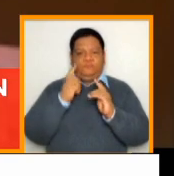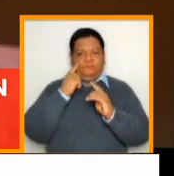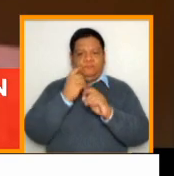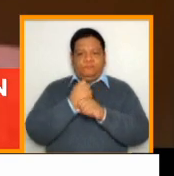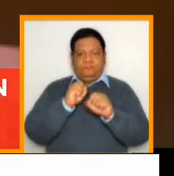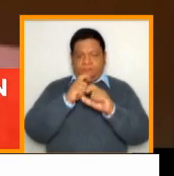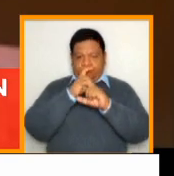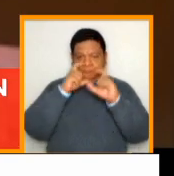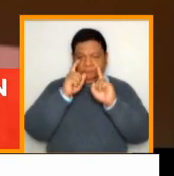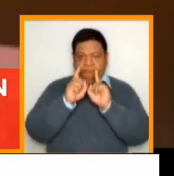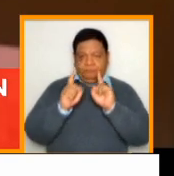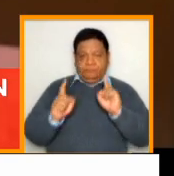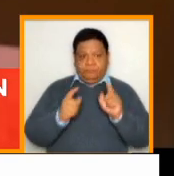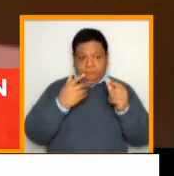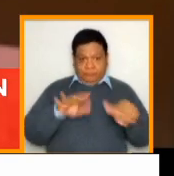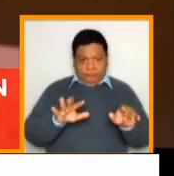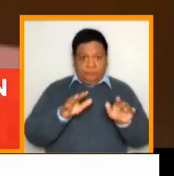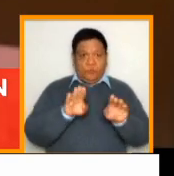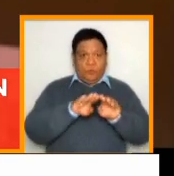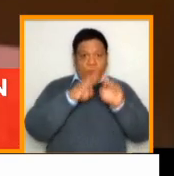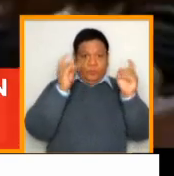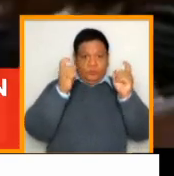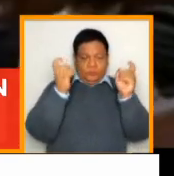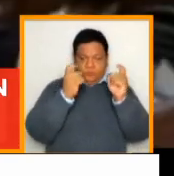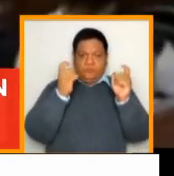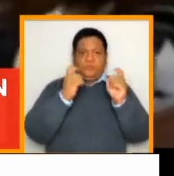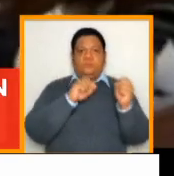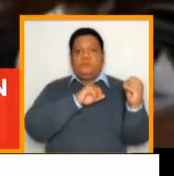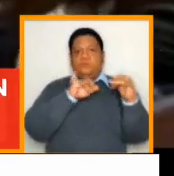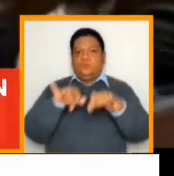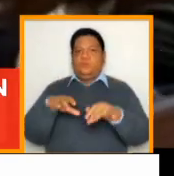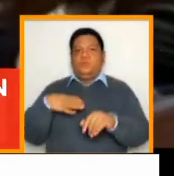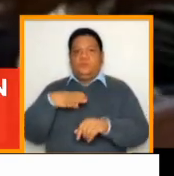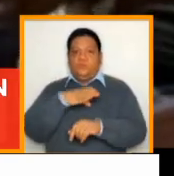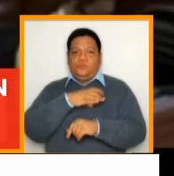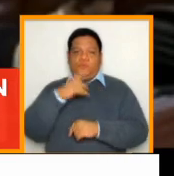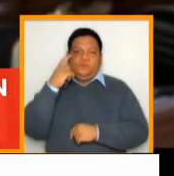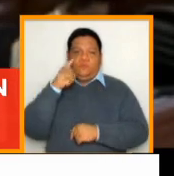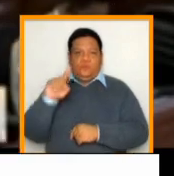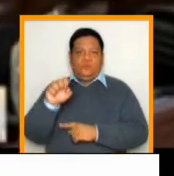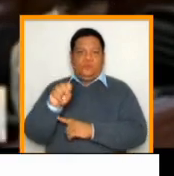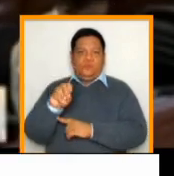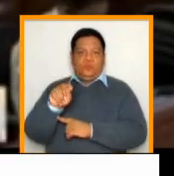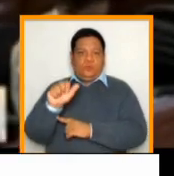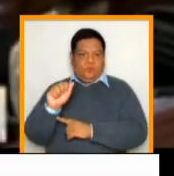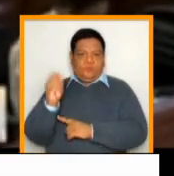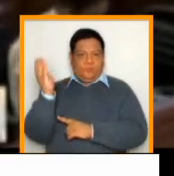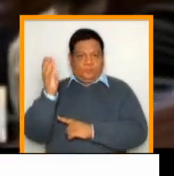na sa Kamara ang ilang senador para sa joint session at para na rin sa SONA ni Pangulong Duterte.